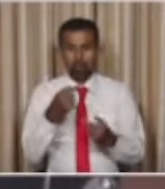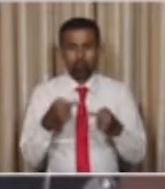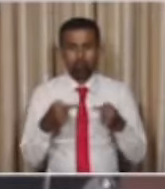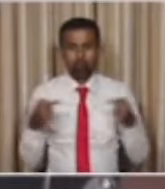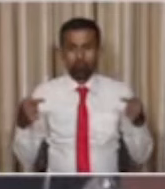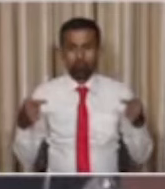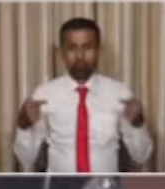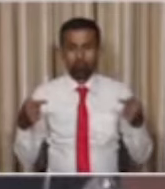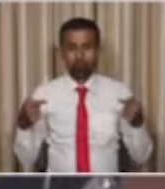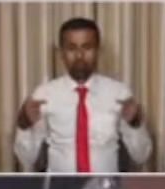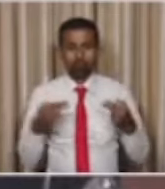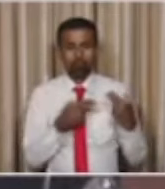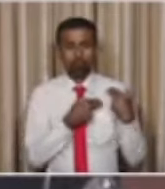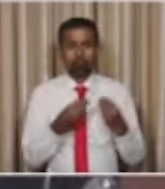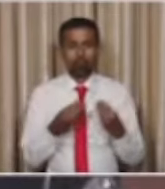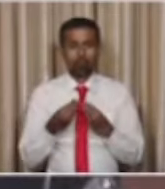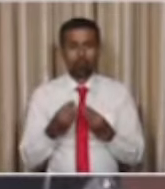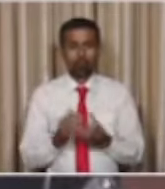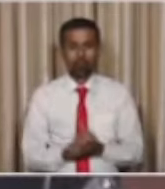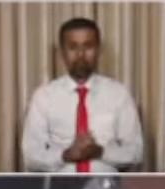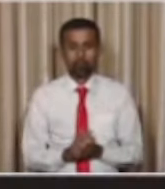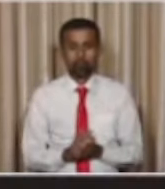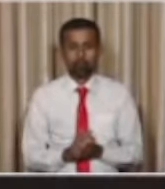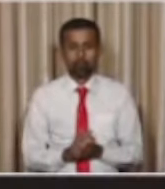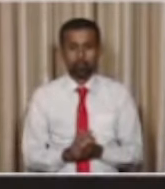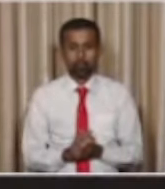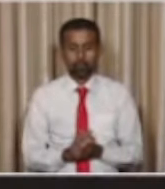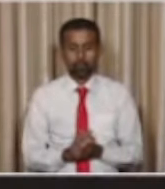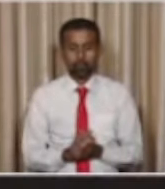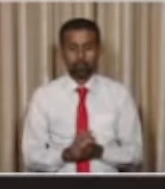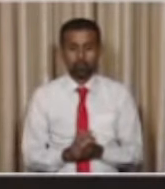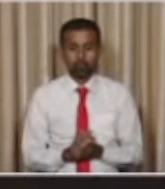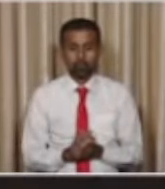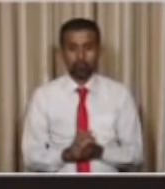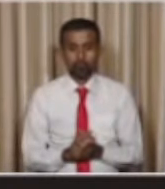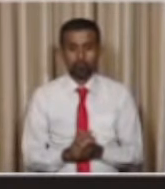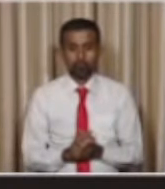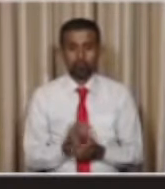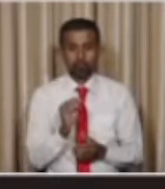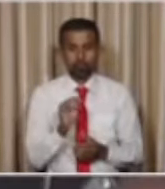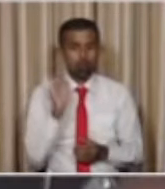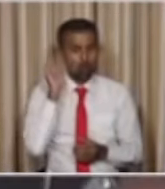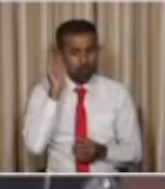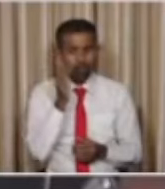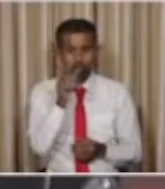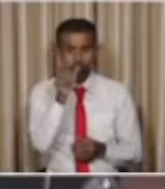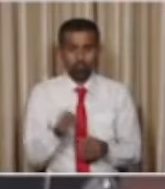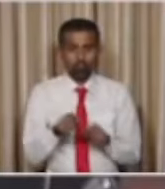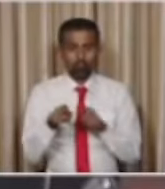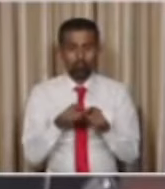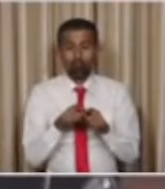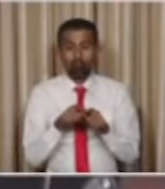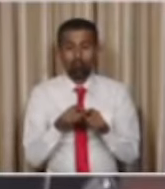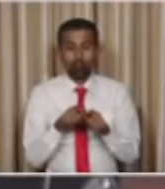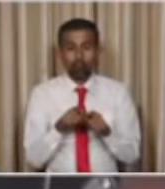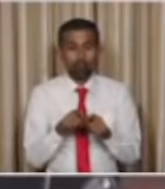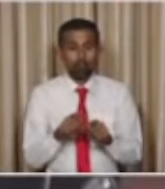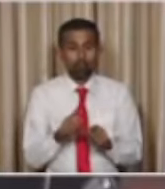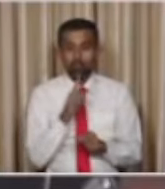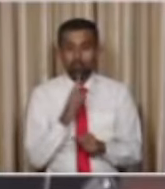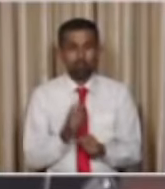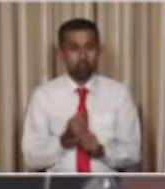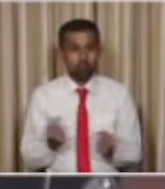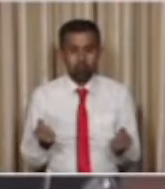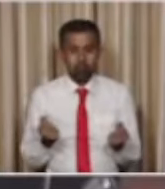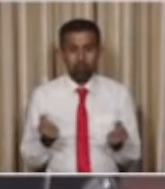විපක්ෂයට වකීම් බාරලා. නෑ ගරුමන්තම විපක්ෂයට වකීම්. ස්ථාවරණීය පොඩ්ඩක් අහගෙන ඉන්න. ඔබතුමාට ඕන විදියට ආත්ම නිරූපණය කරන්න බෑ.